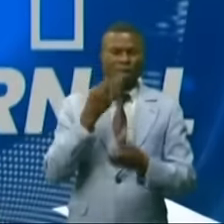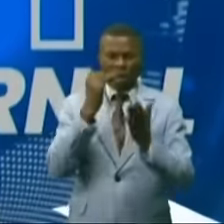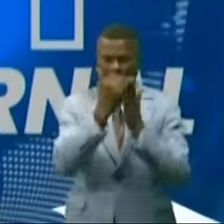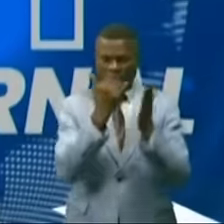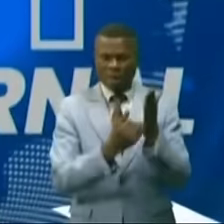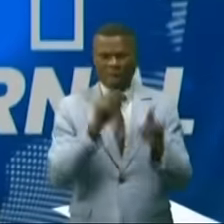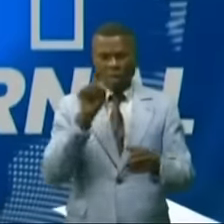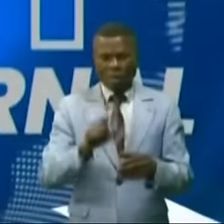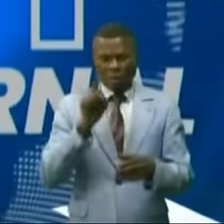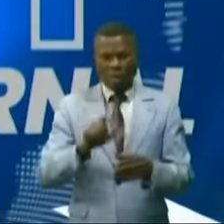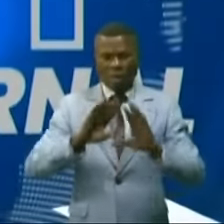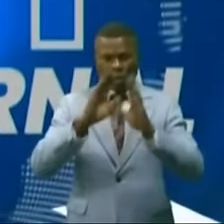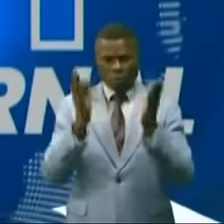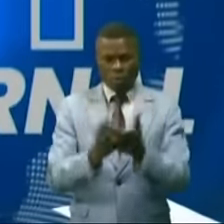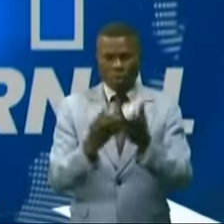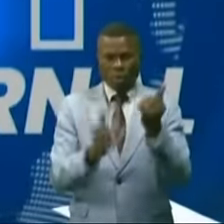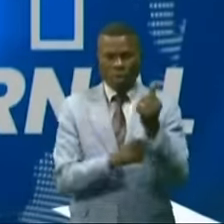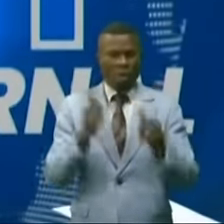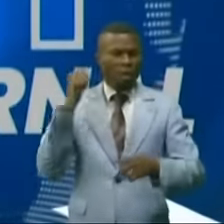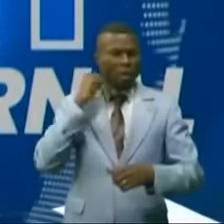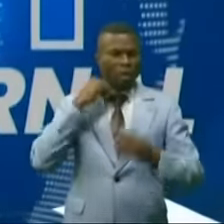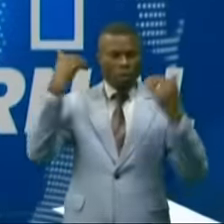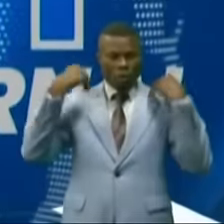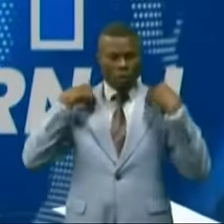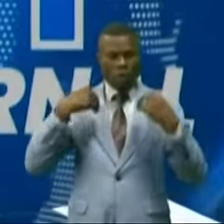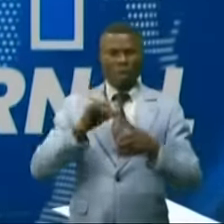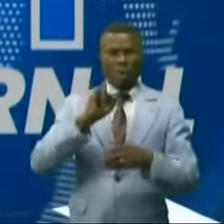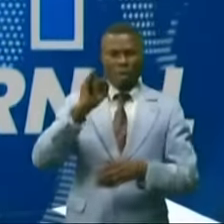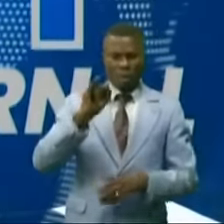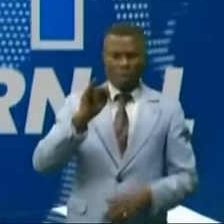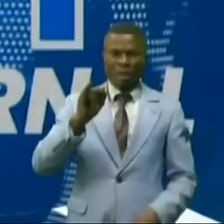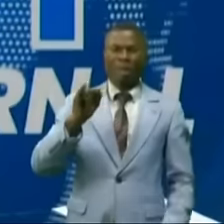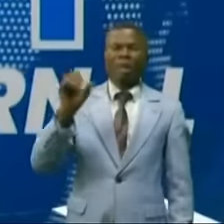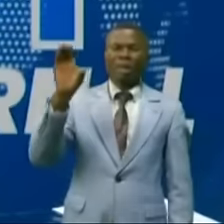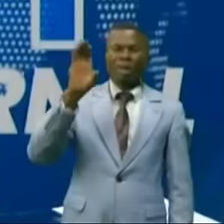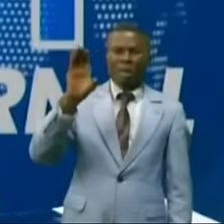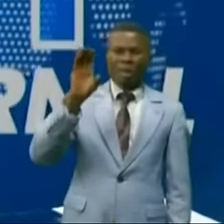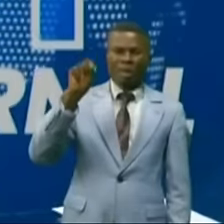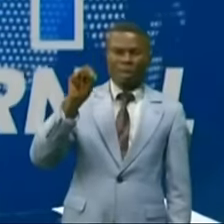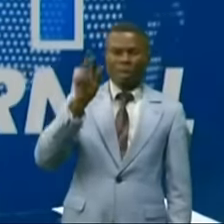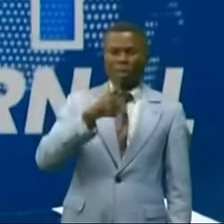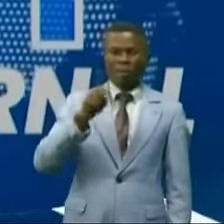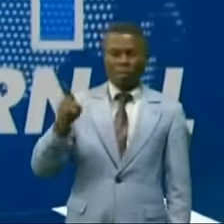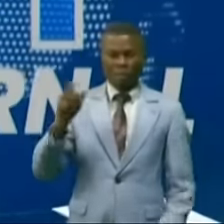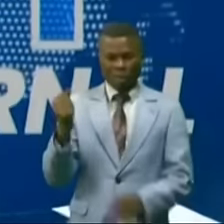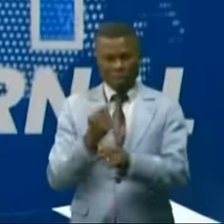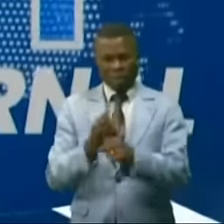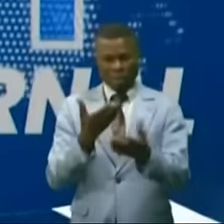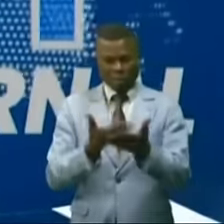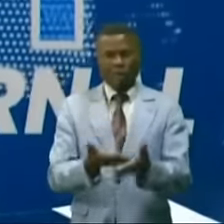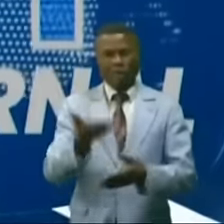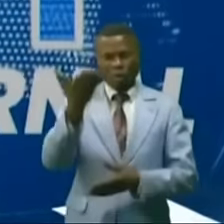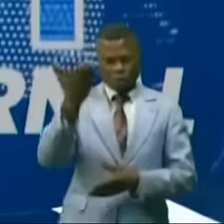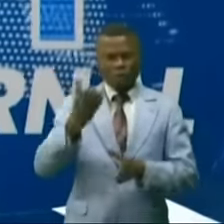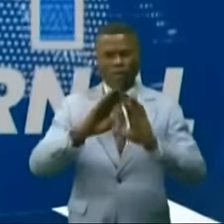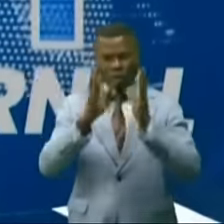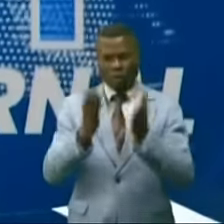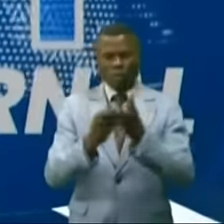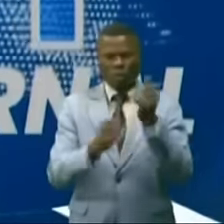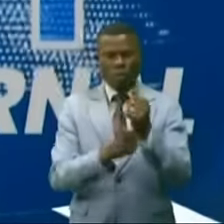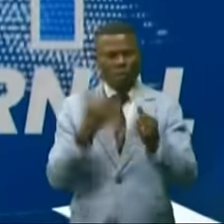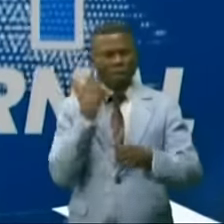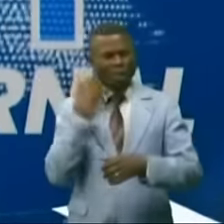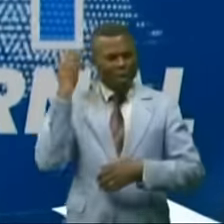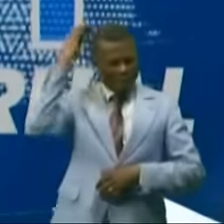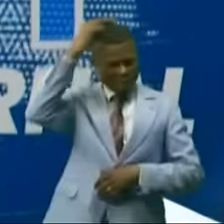le besoin ensemble avec le médecin directeur d'une CNPP au cours d'une séance de travail. Marie-Chimène Kamoka, Jean-René Kabamba ont